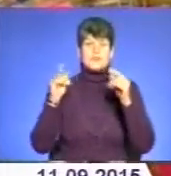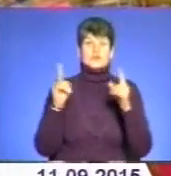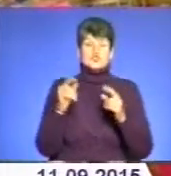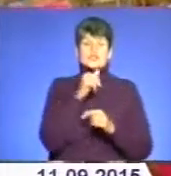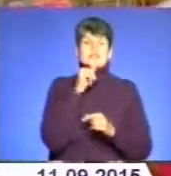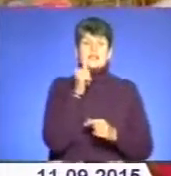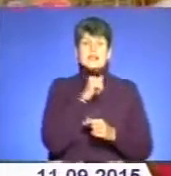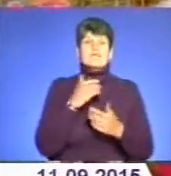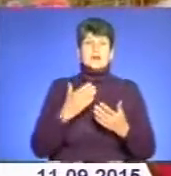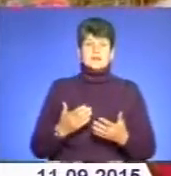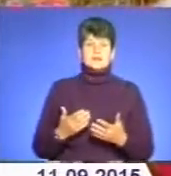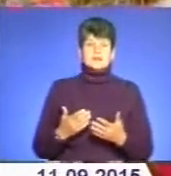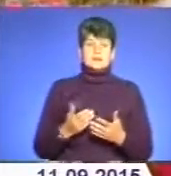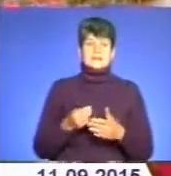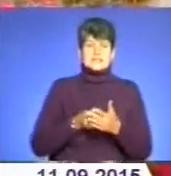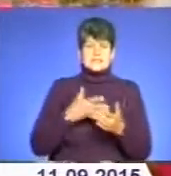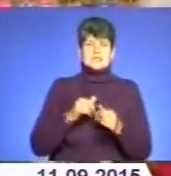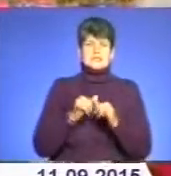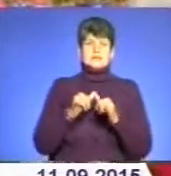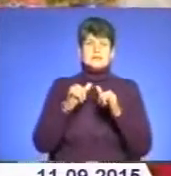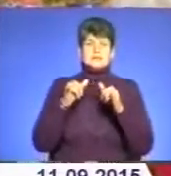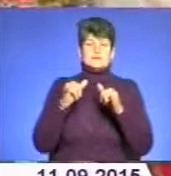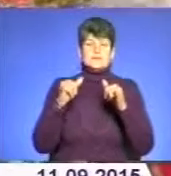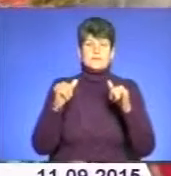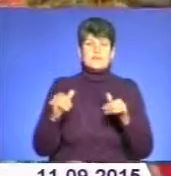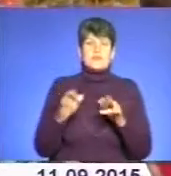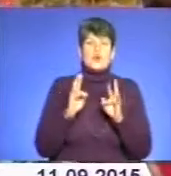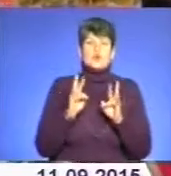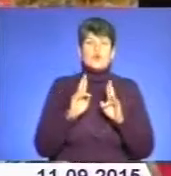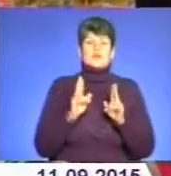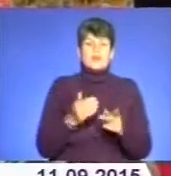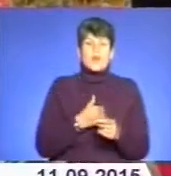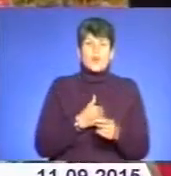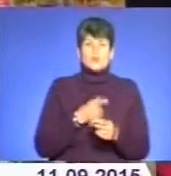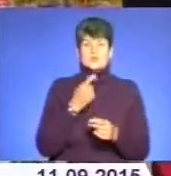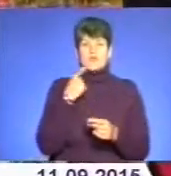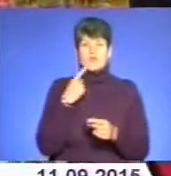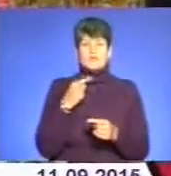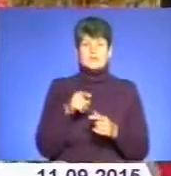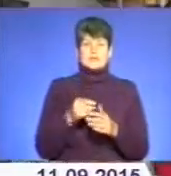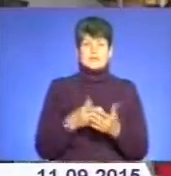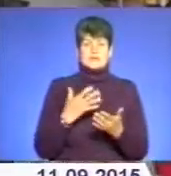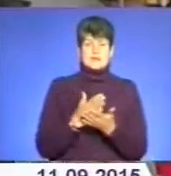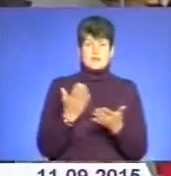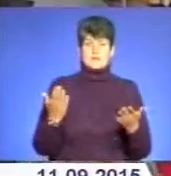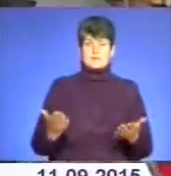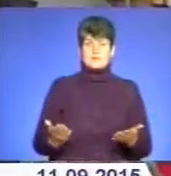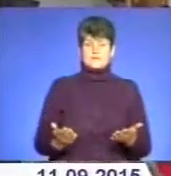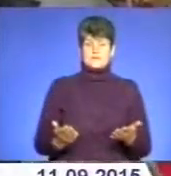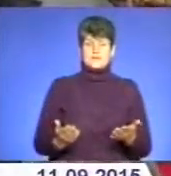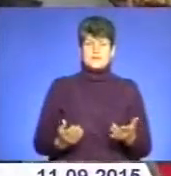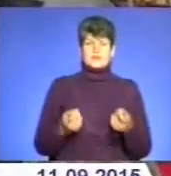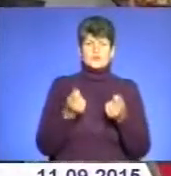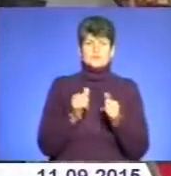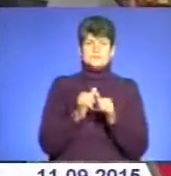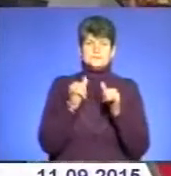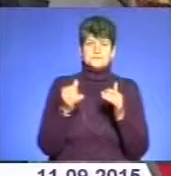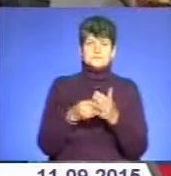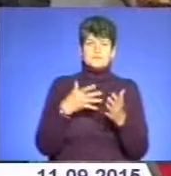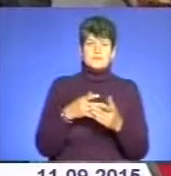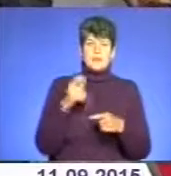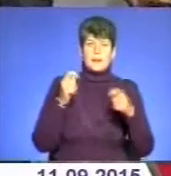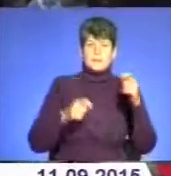що ціни ростуть, і так я кажу, і хто як хоче, каже, і така ціна є. Дещо зросли ціни і на